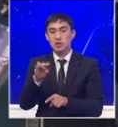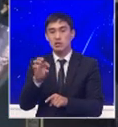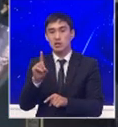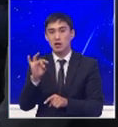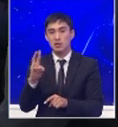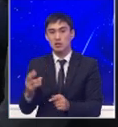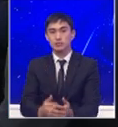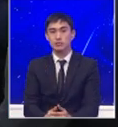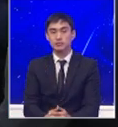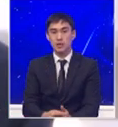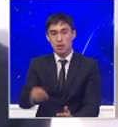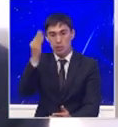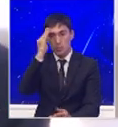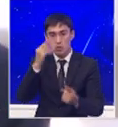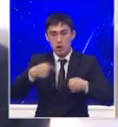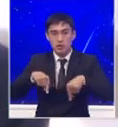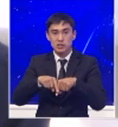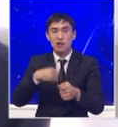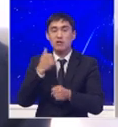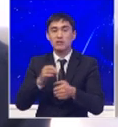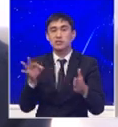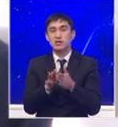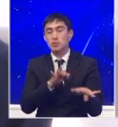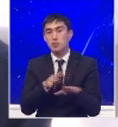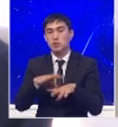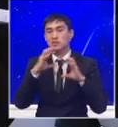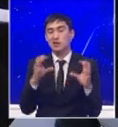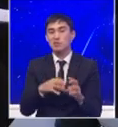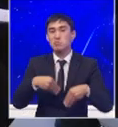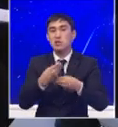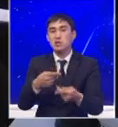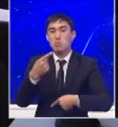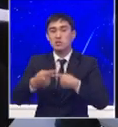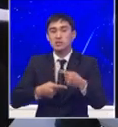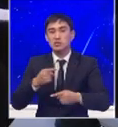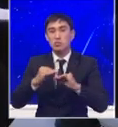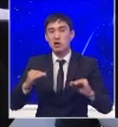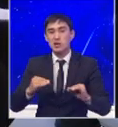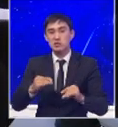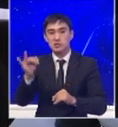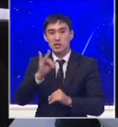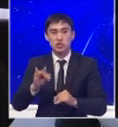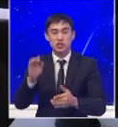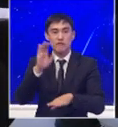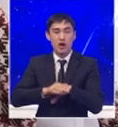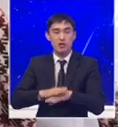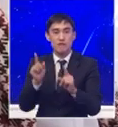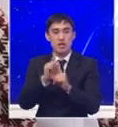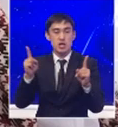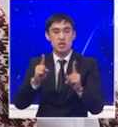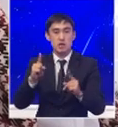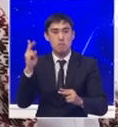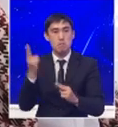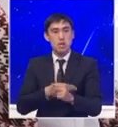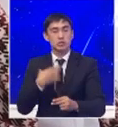Кенесары-хан. По мнению организаторов, главная цель мероприятия – сохранить и передать подрастающему поколению исторические факты о великом и